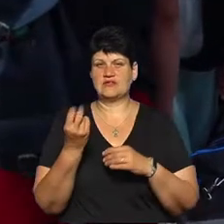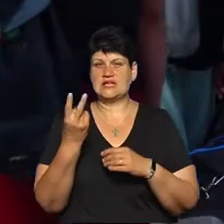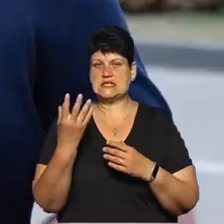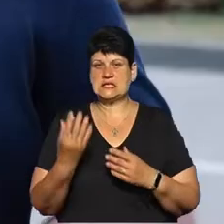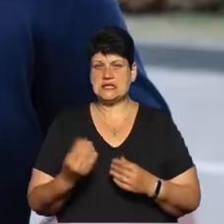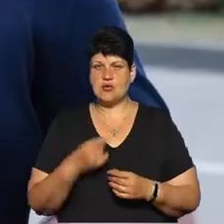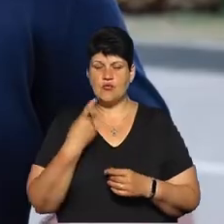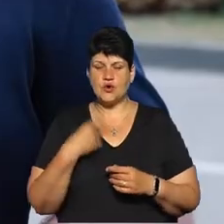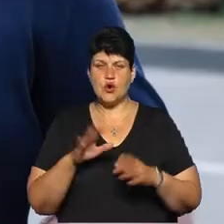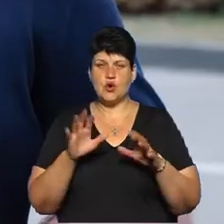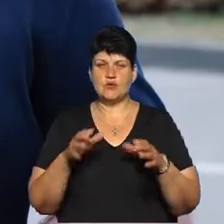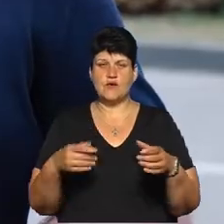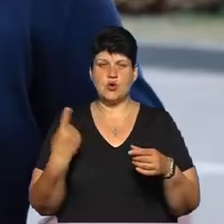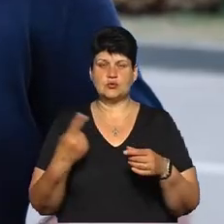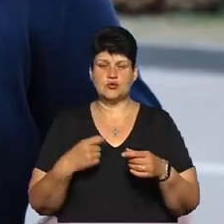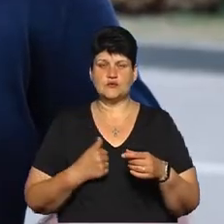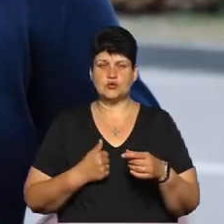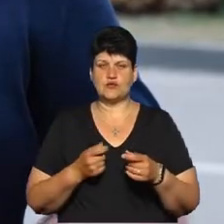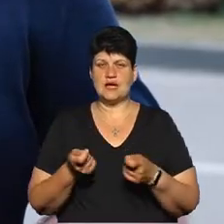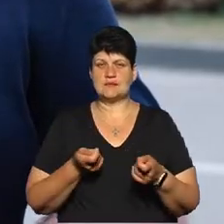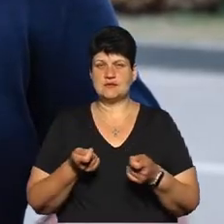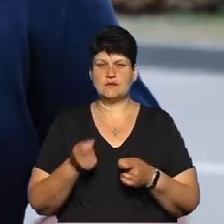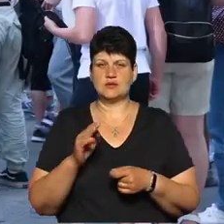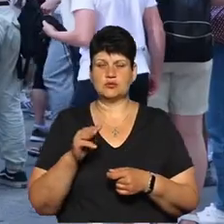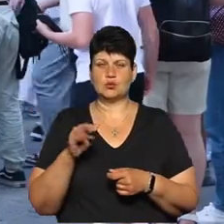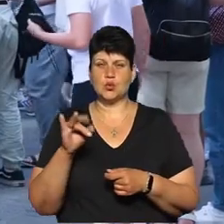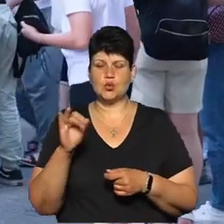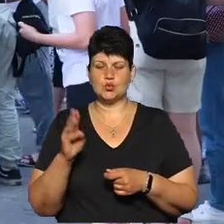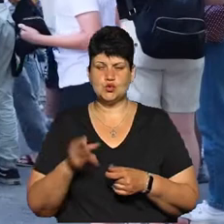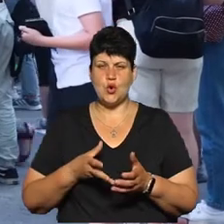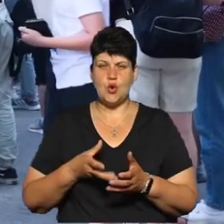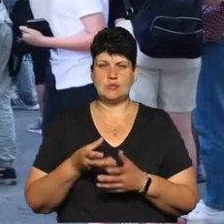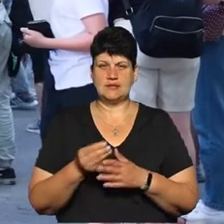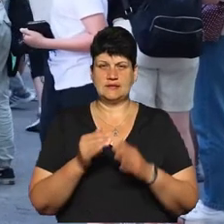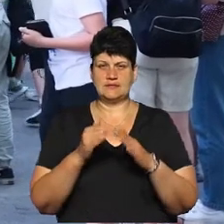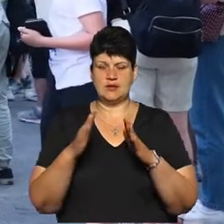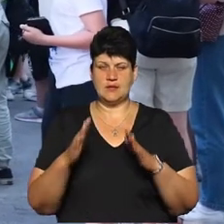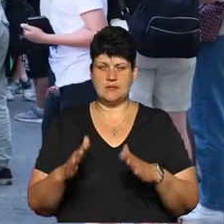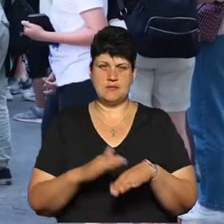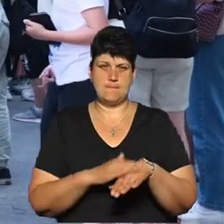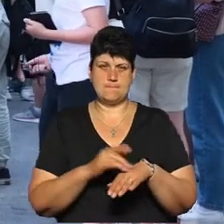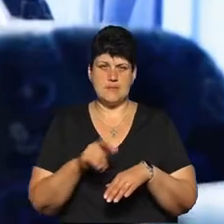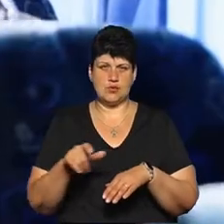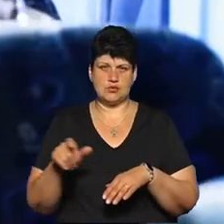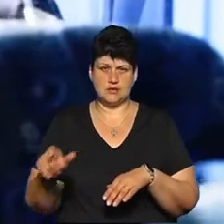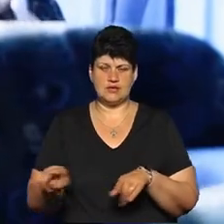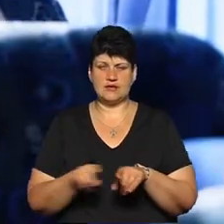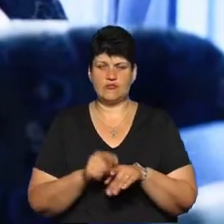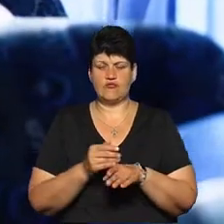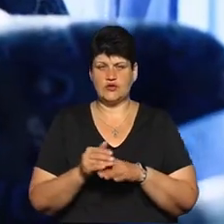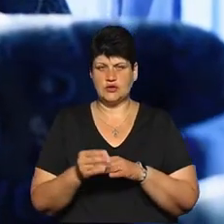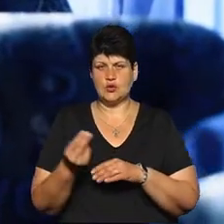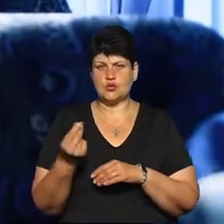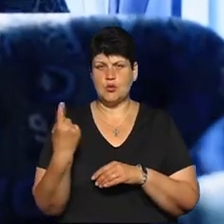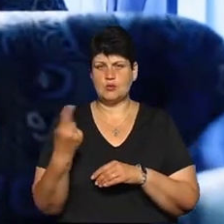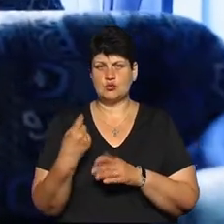голова обласної військової адміністрації Володимир Труш. Оплатили перебування в таборах благодійники. Також виділили гроші з обласного